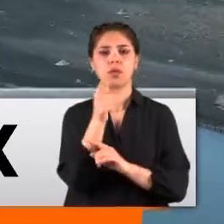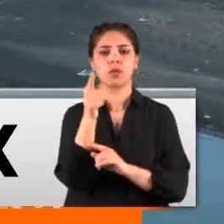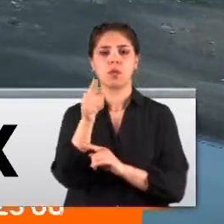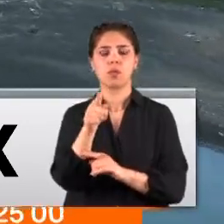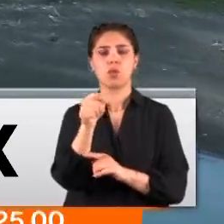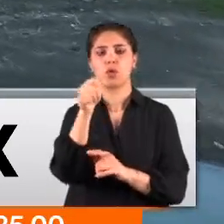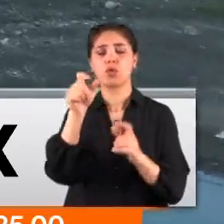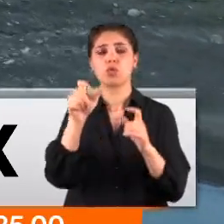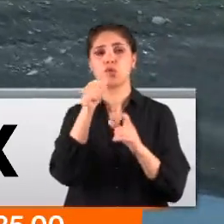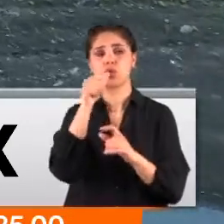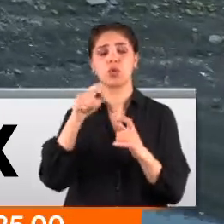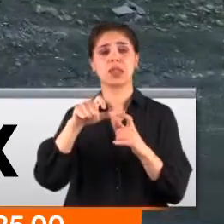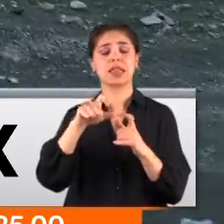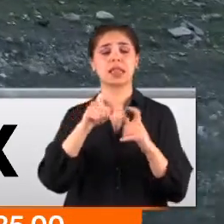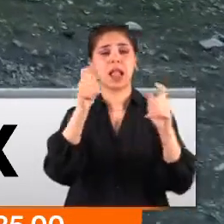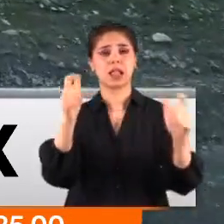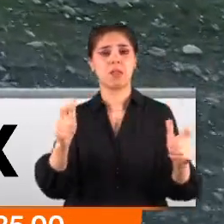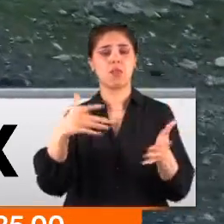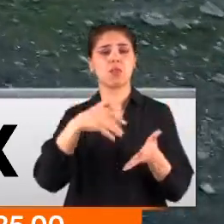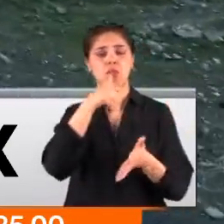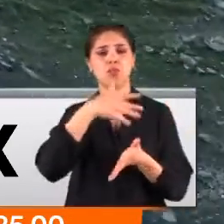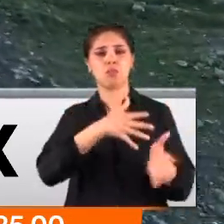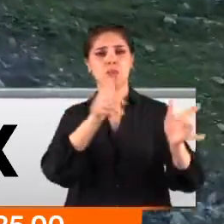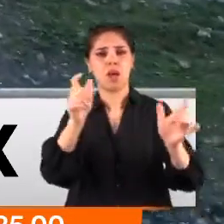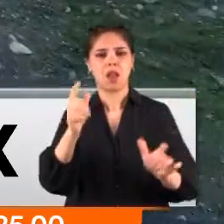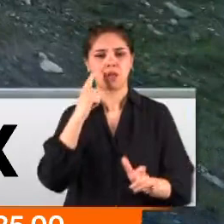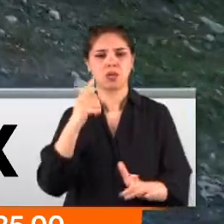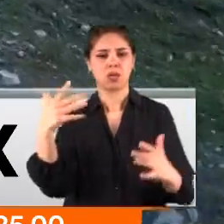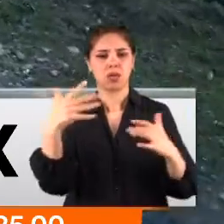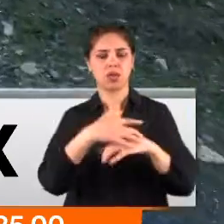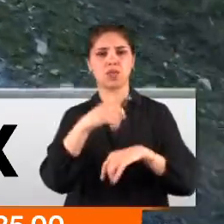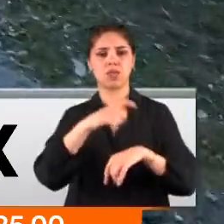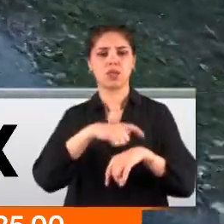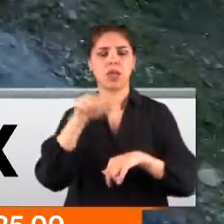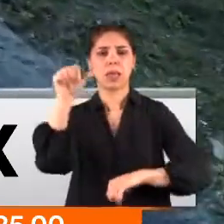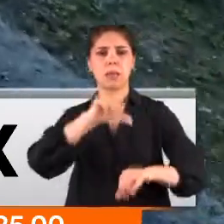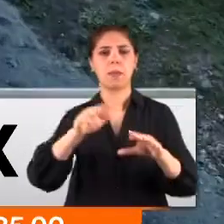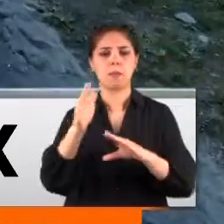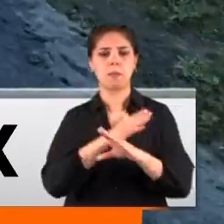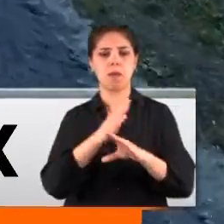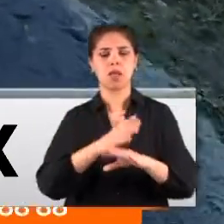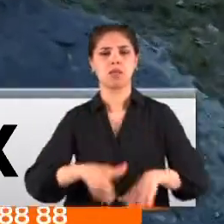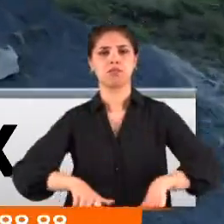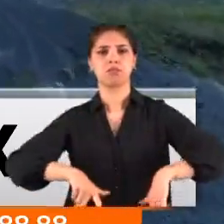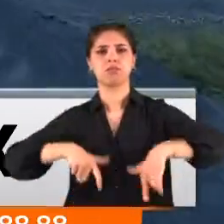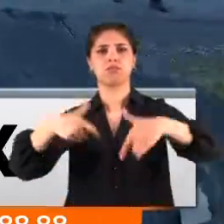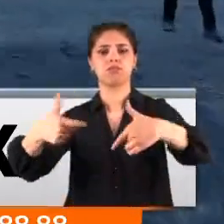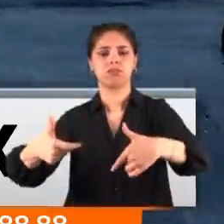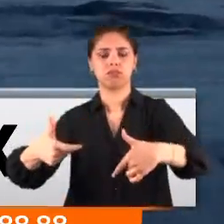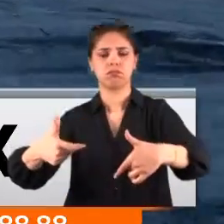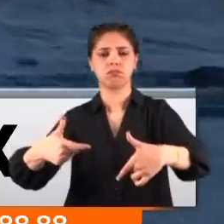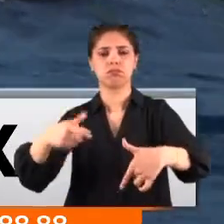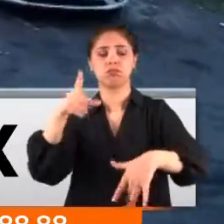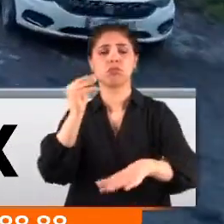yerde Sazlıbosna Barajı'nın hemen dibindeyiz. Gece saatlerinde geldiler ve tonlarca kimyasal maddeyi baraja boşalttılar.